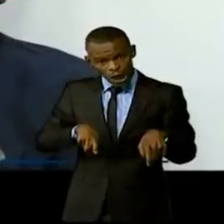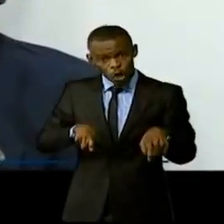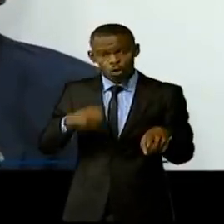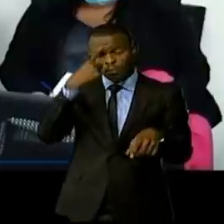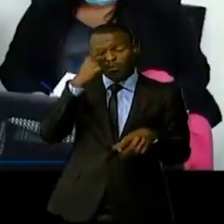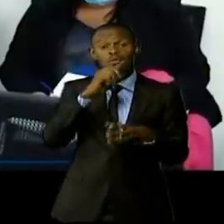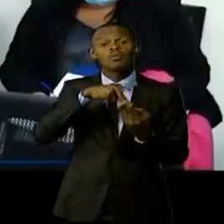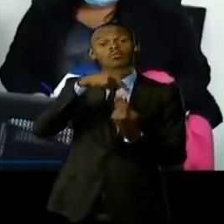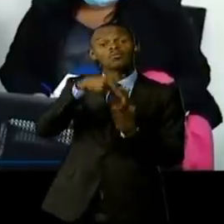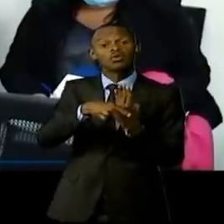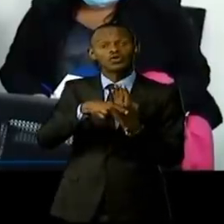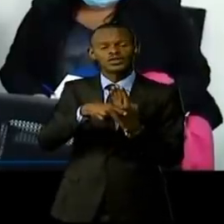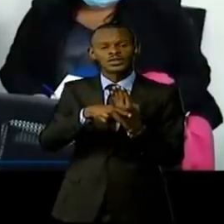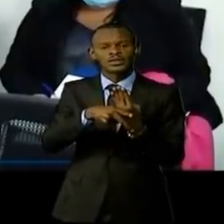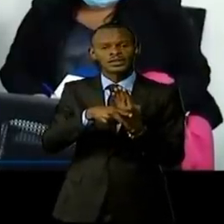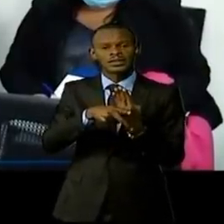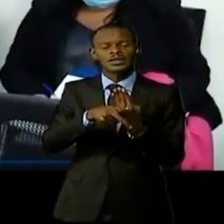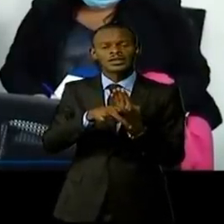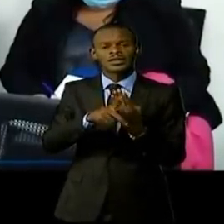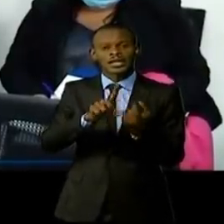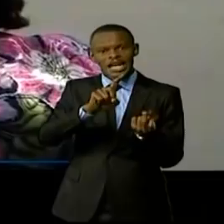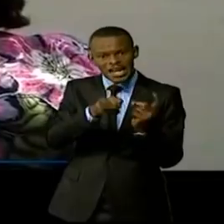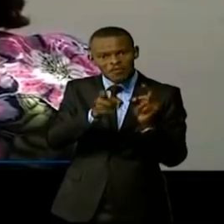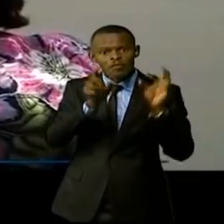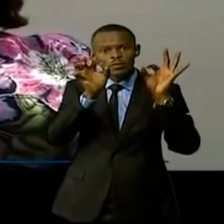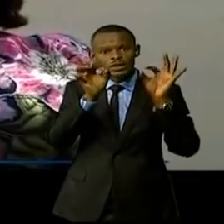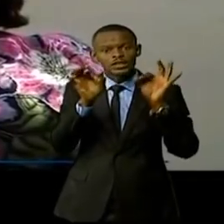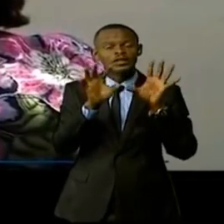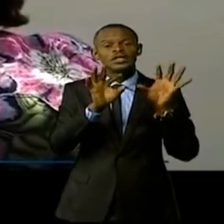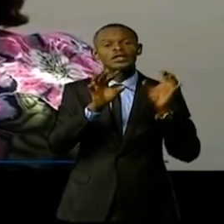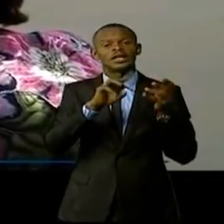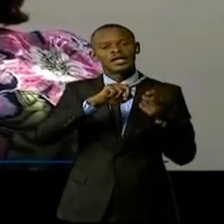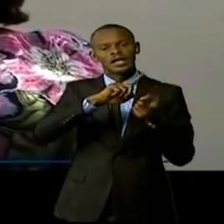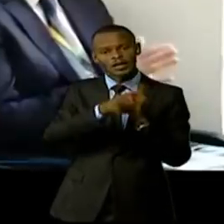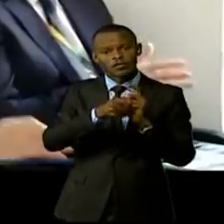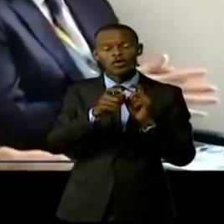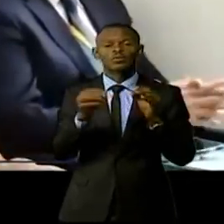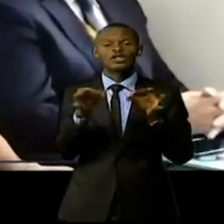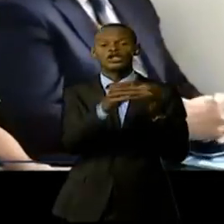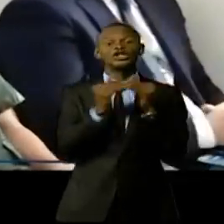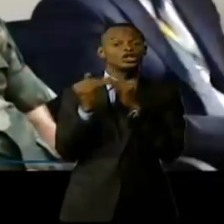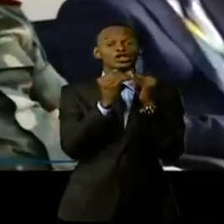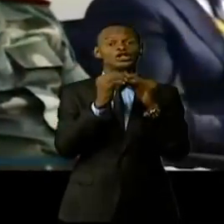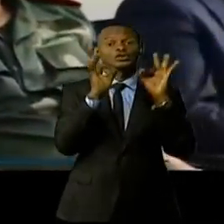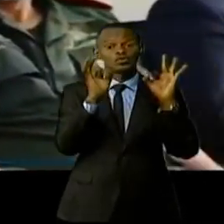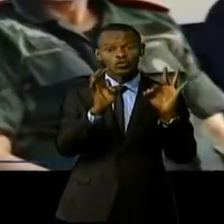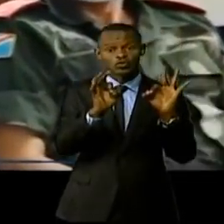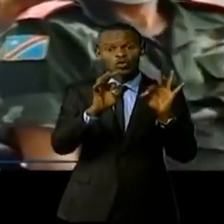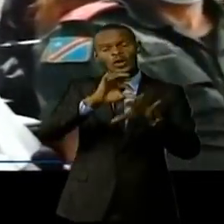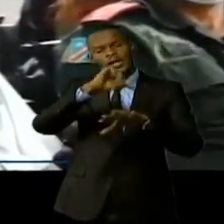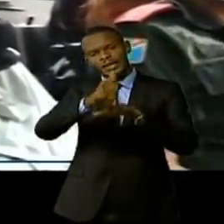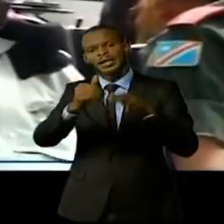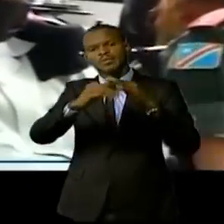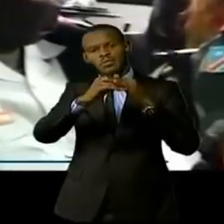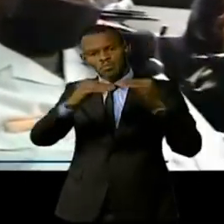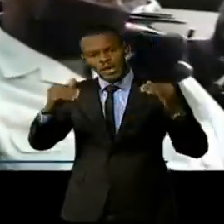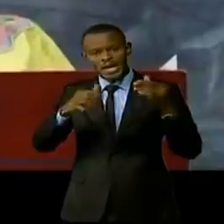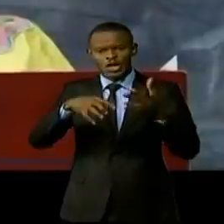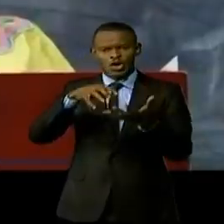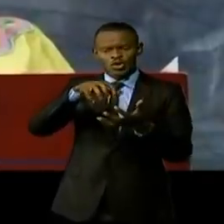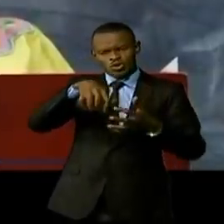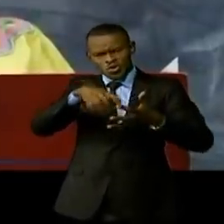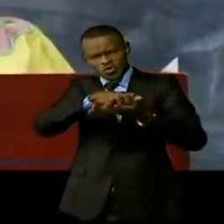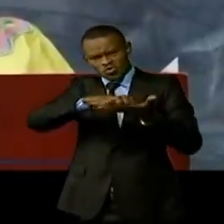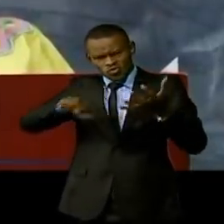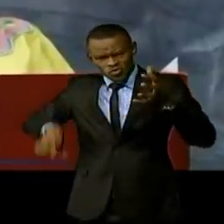la corruption et collecte des données sur la consolidation de la paix et la reconstruction en RDC. La patronne de la MONUSCO, Bintou